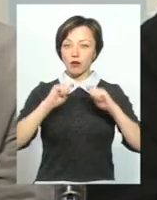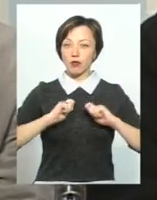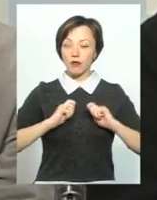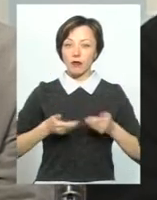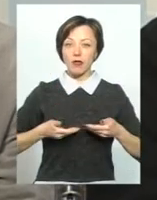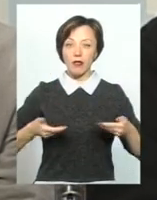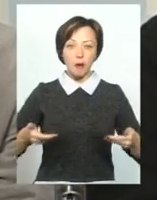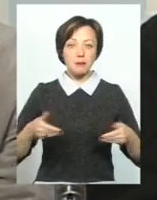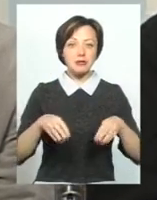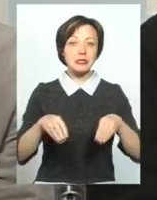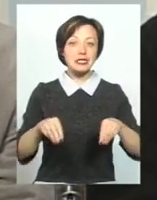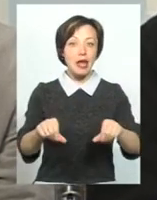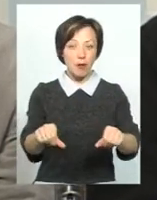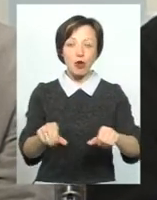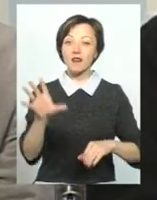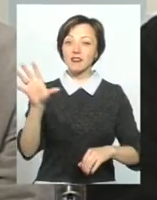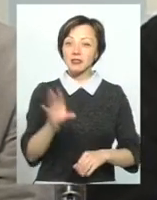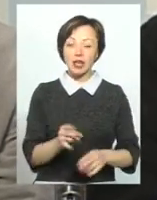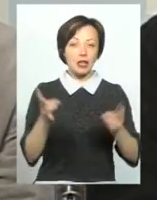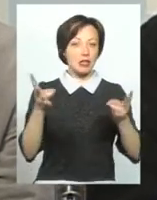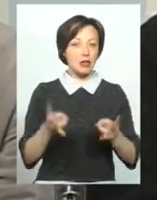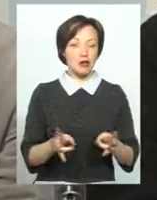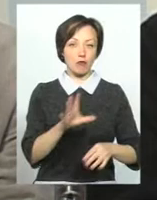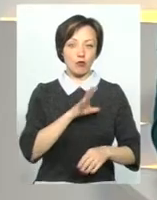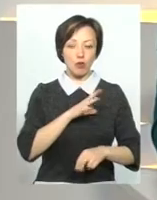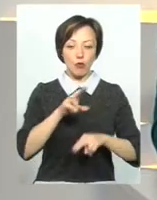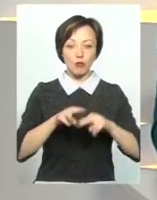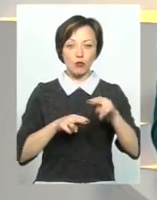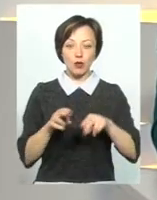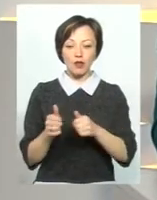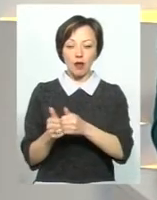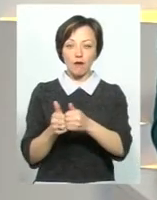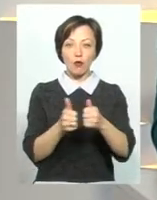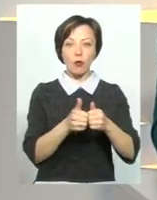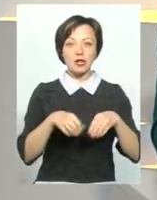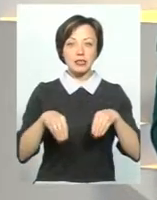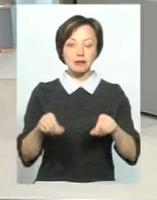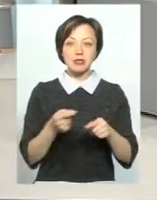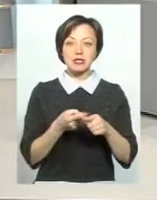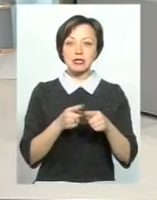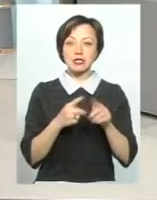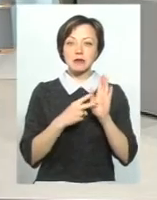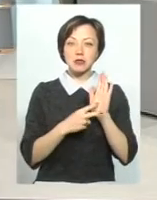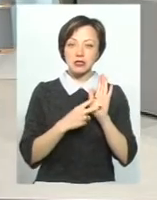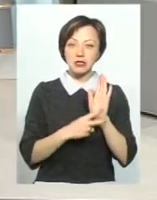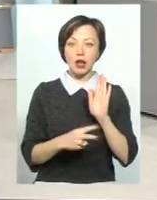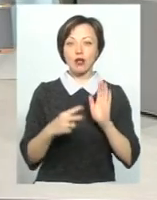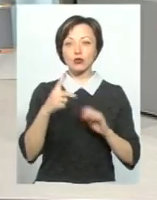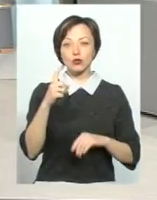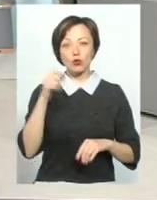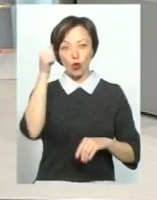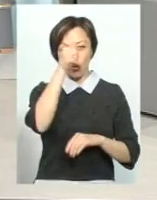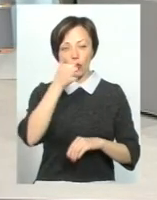нас землею. І все треба було будувати навколо землі. Це 70 років, 100 років